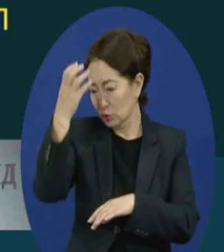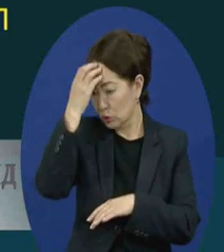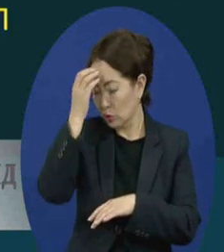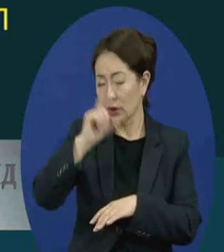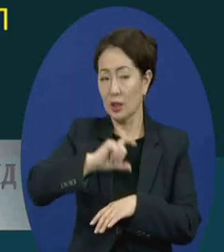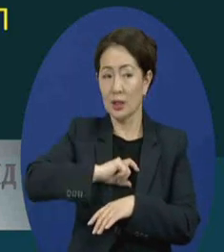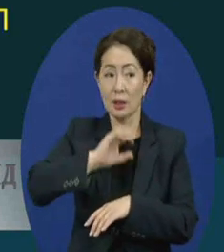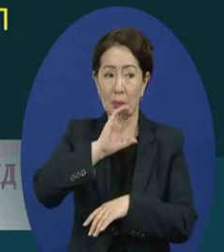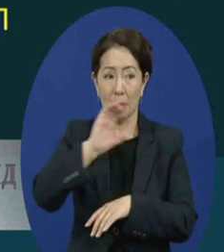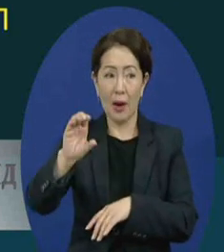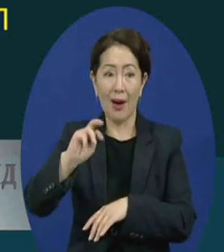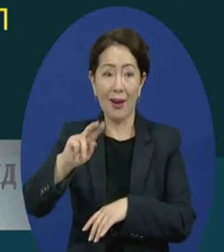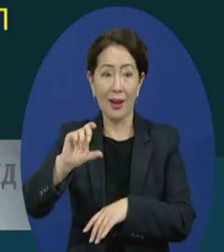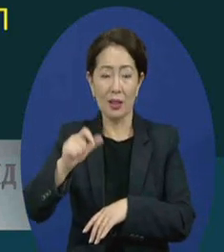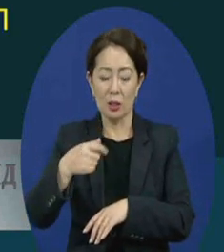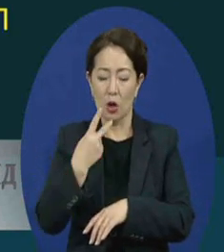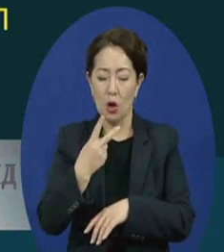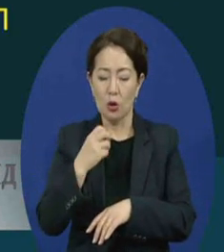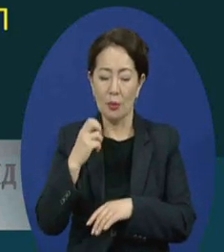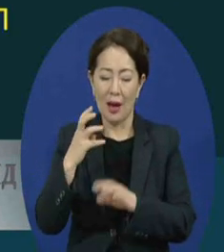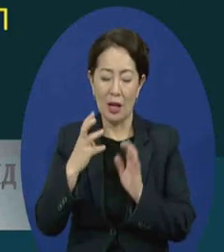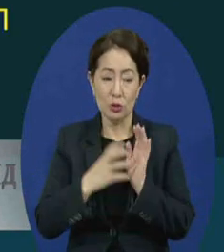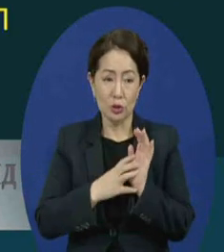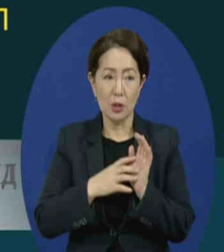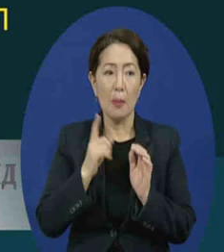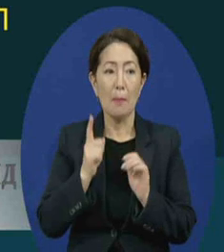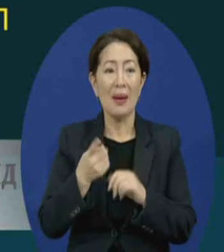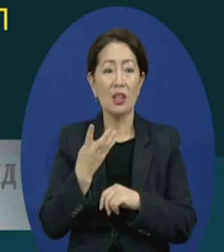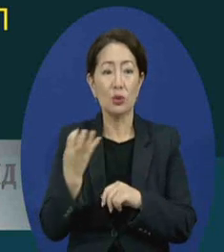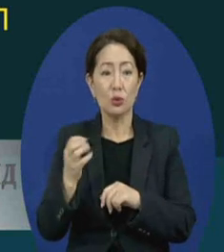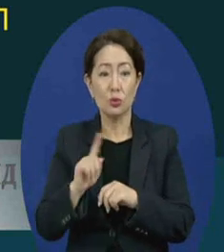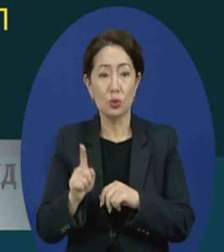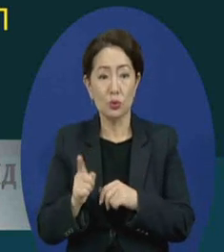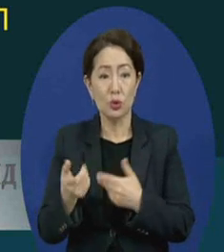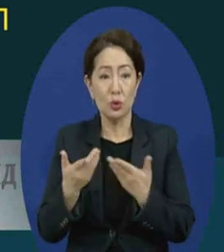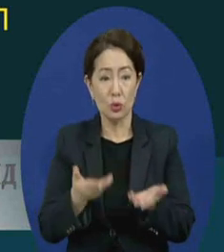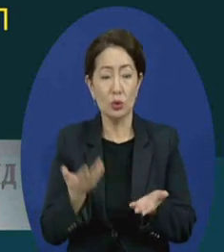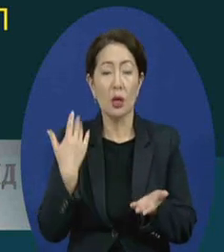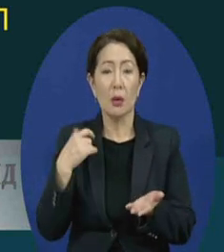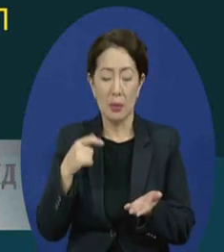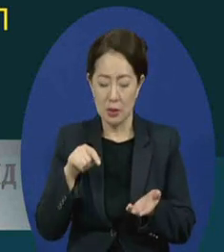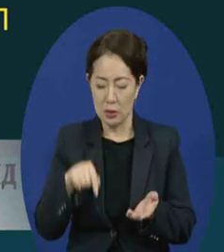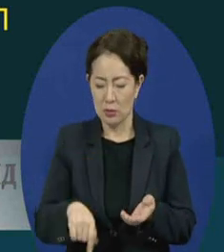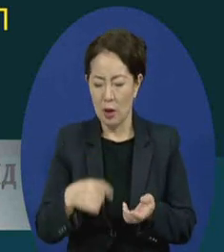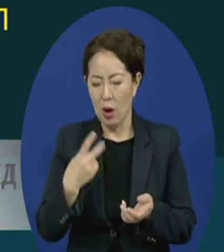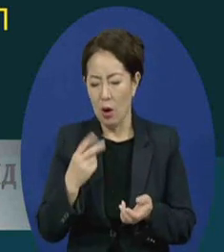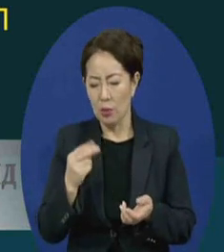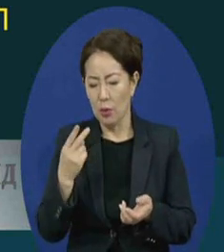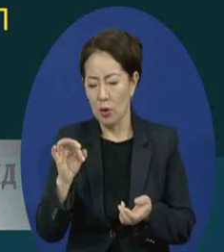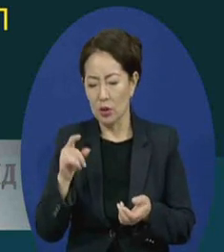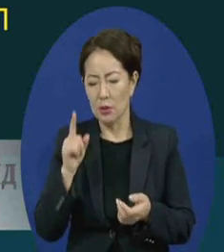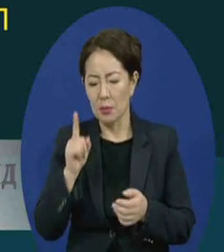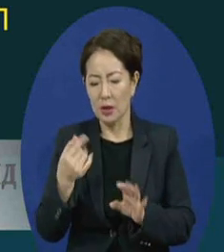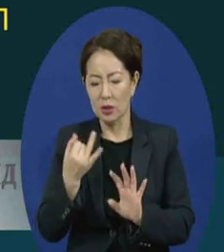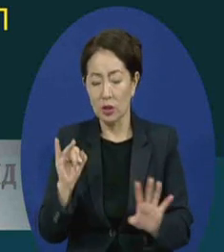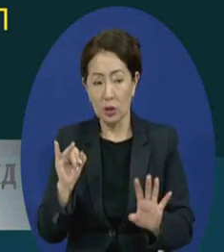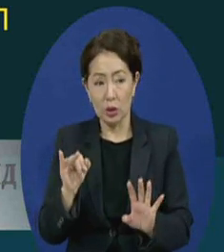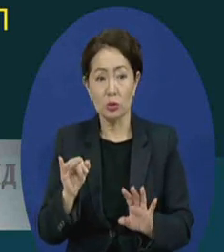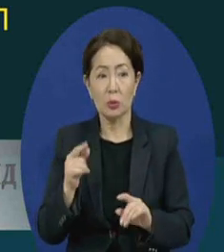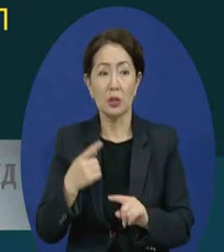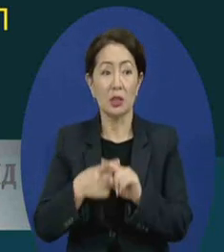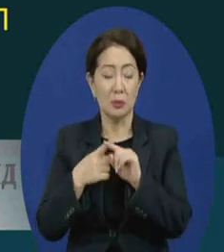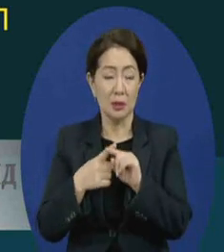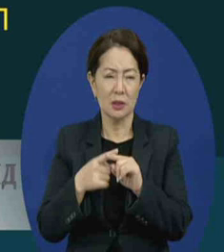бүхий агентлаг газруудаас 2019 онд 1400 орчим тусгай зөвшөөрөл олгодог байсан бол 2020 онд 1700 орчим